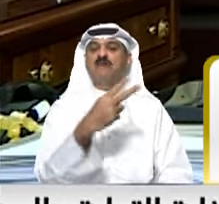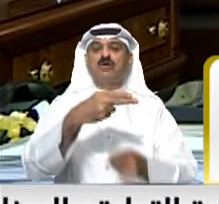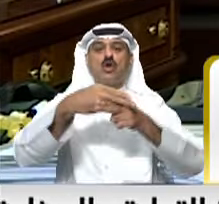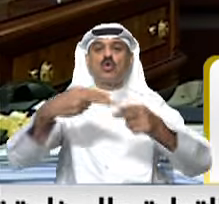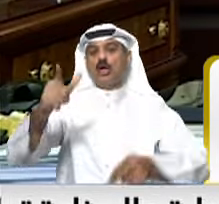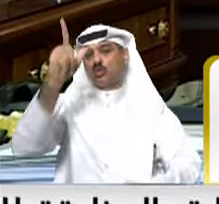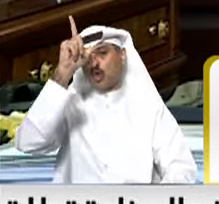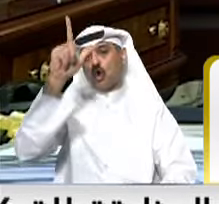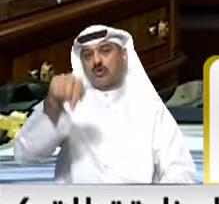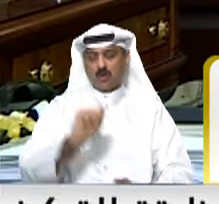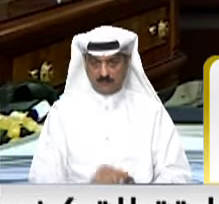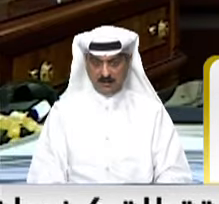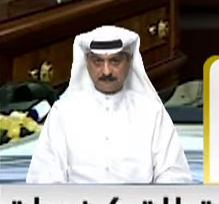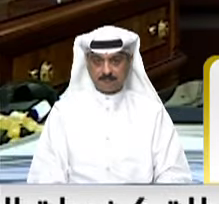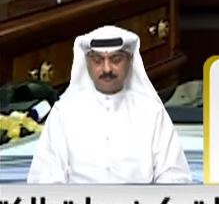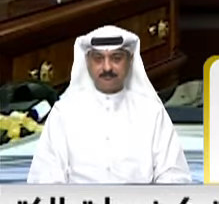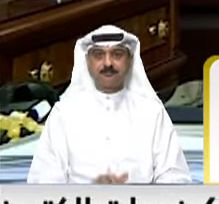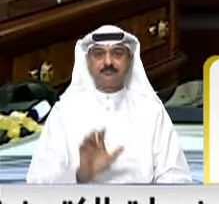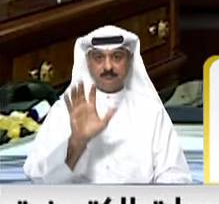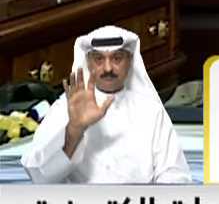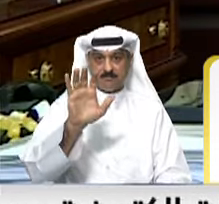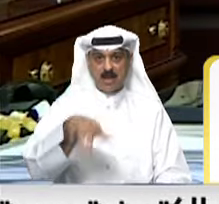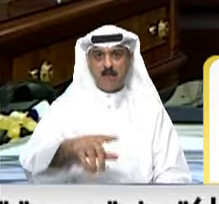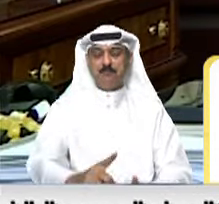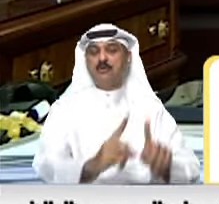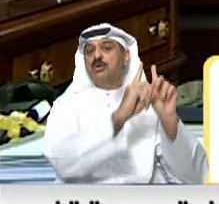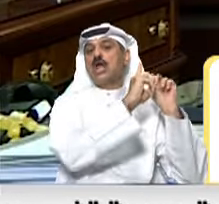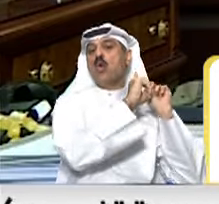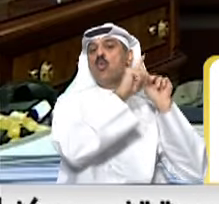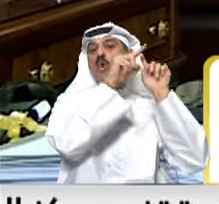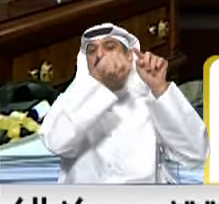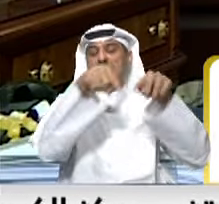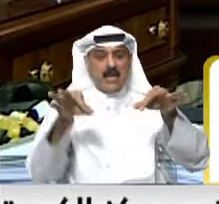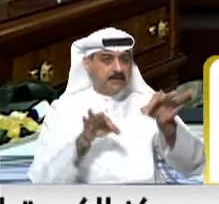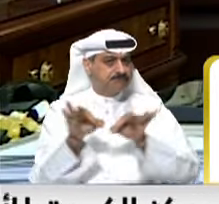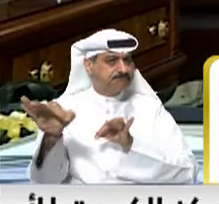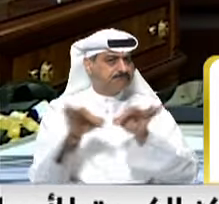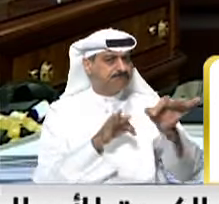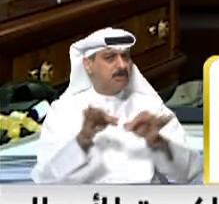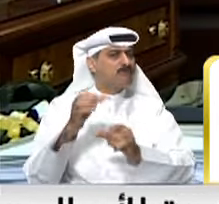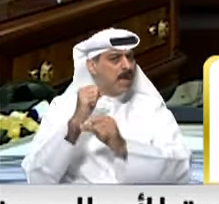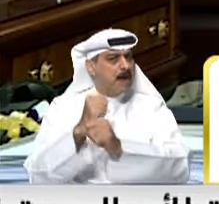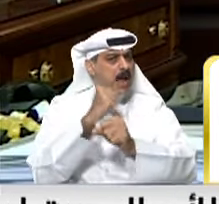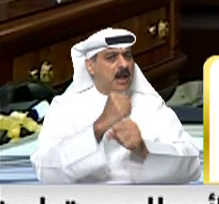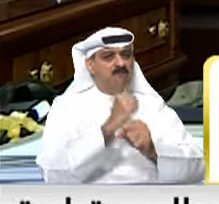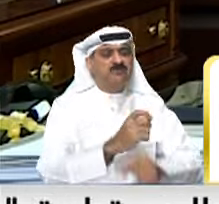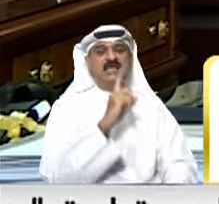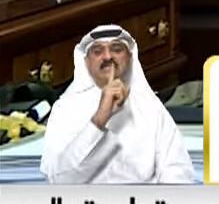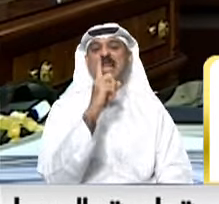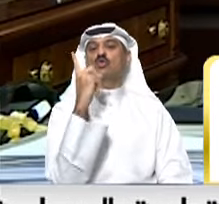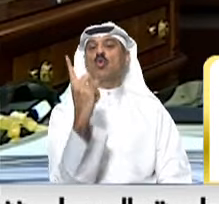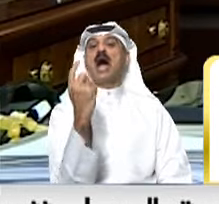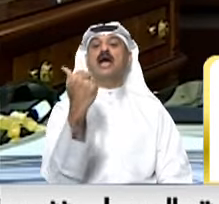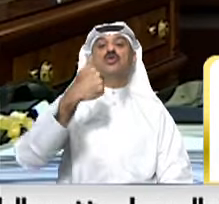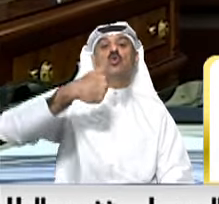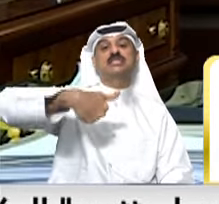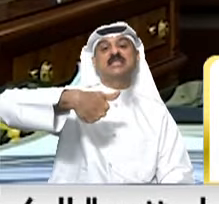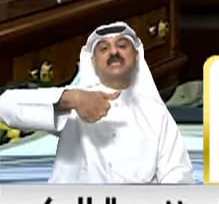حقيقة لم تبدأ منذ انطلاق العلاقات الدبلوماسية بين البلدين عام 1961،